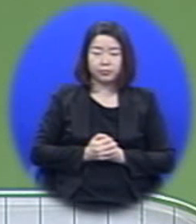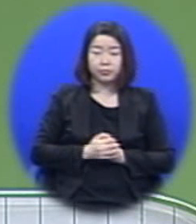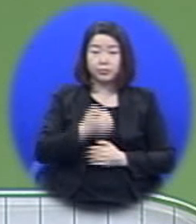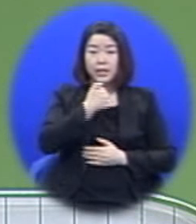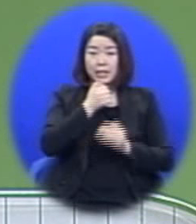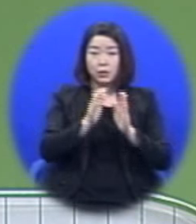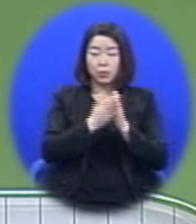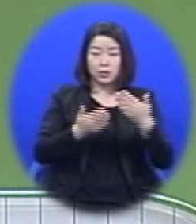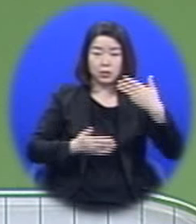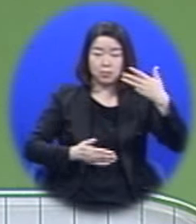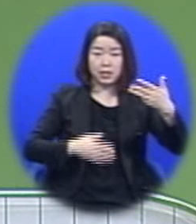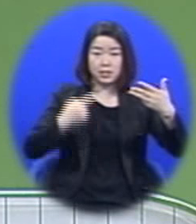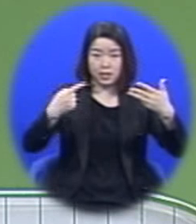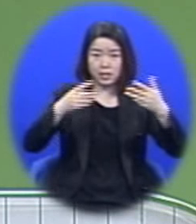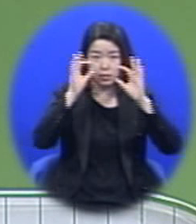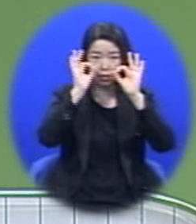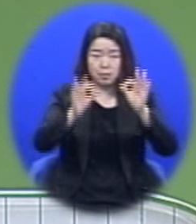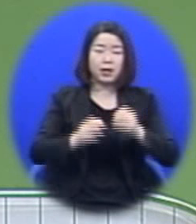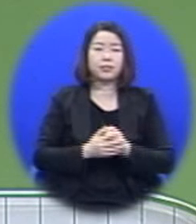로마서 8장 1절을 한번 보실까요?